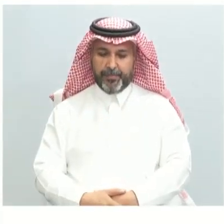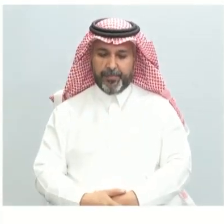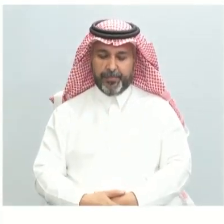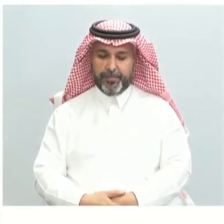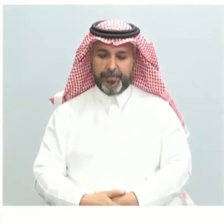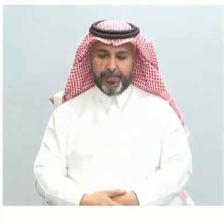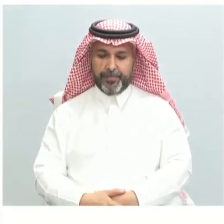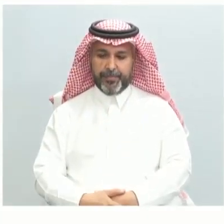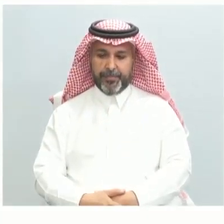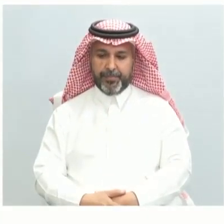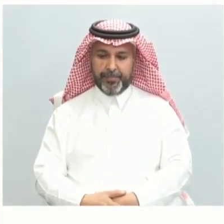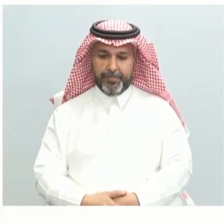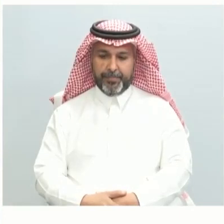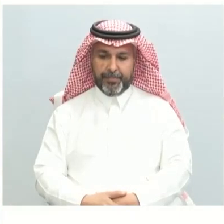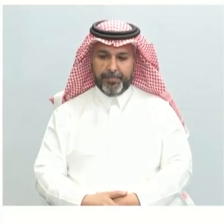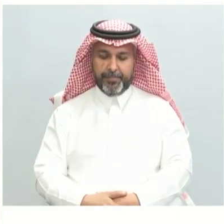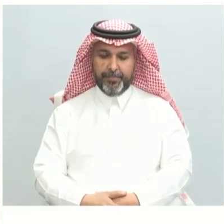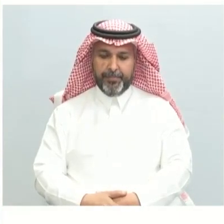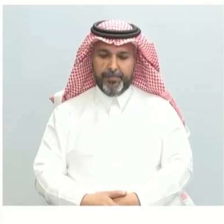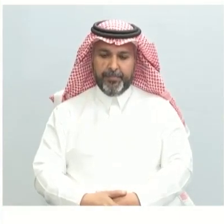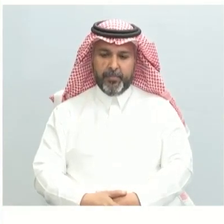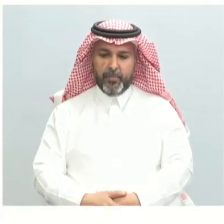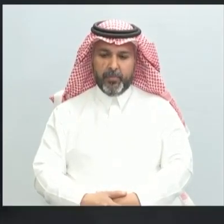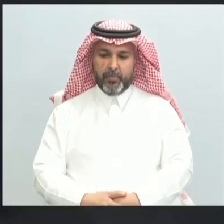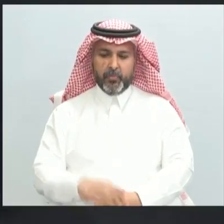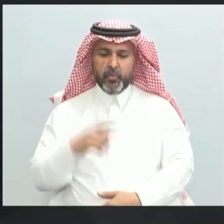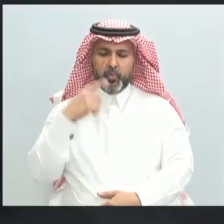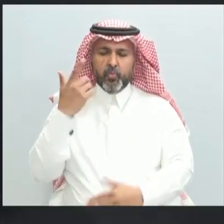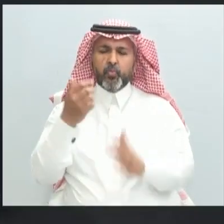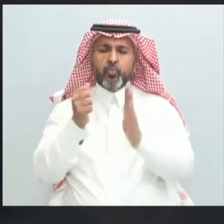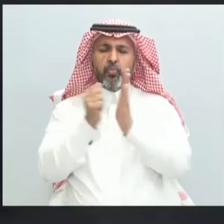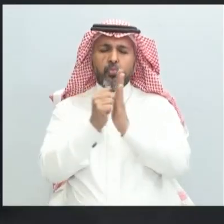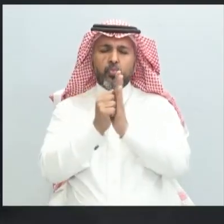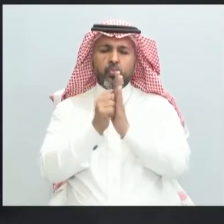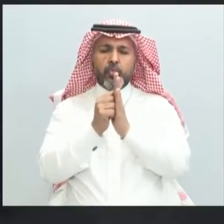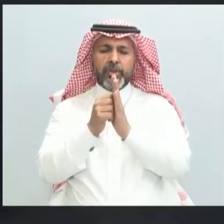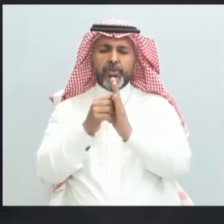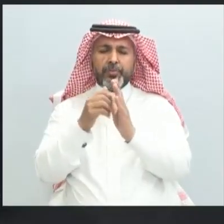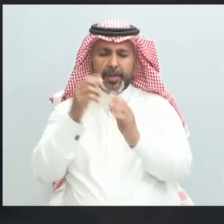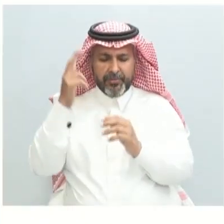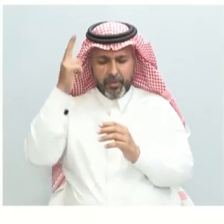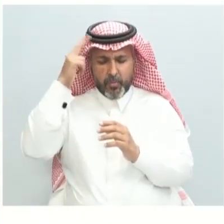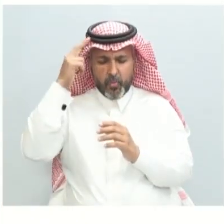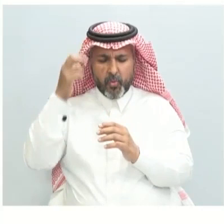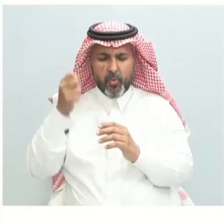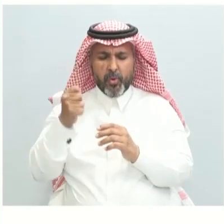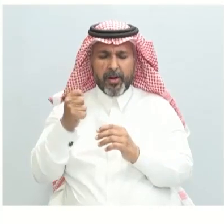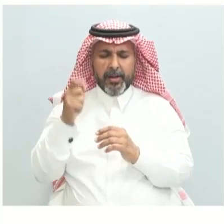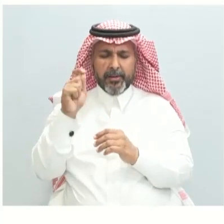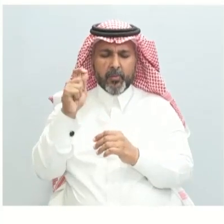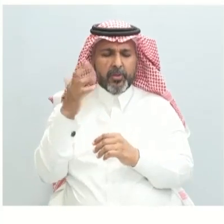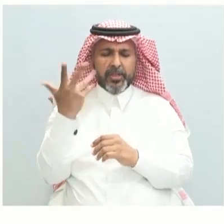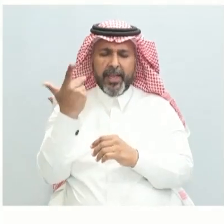الصالح واجبات المواطن الصالح لدينا عدد من الواجبات الاول